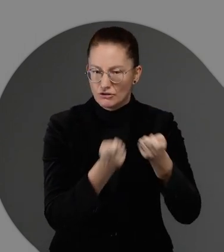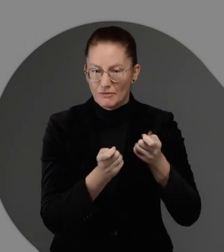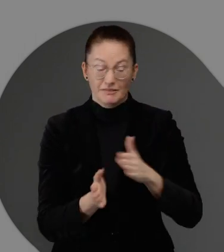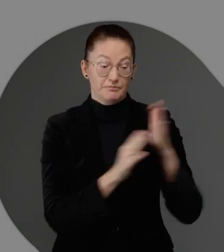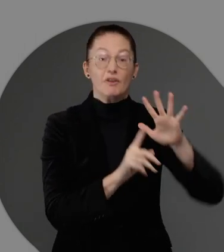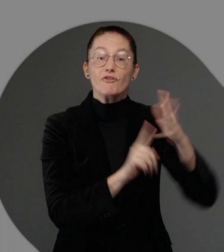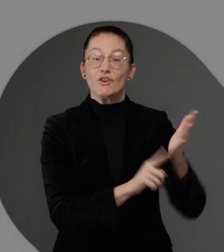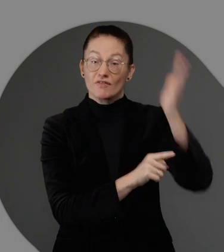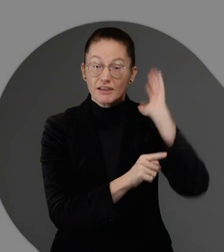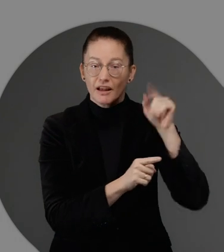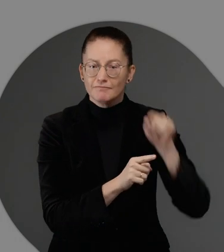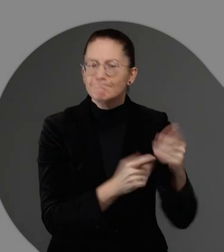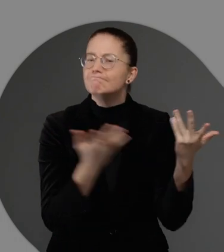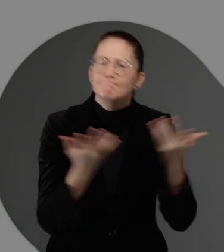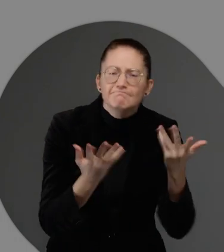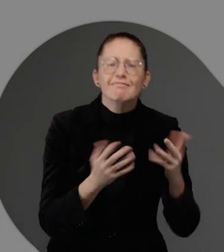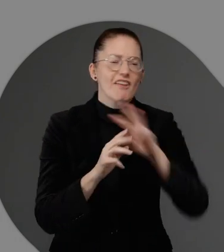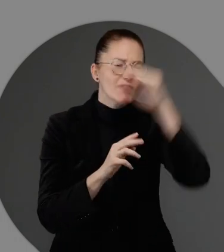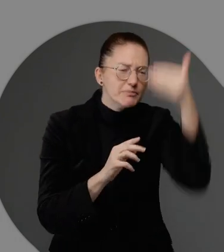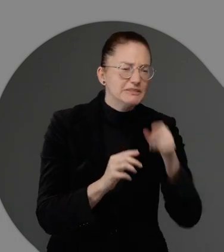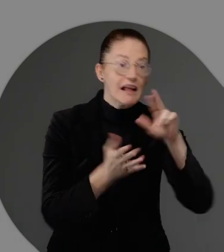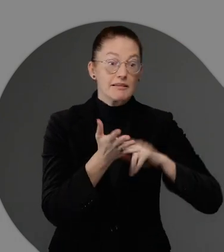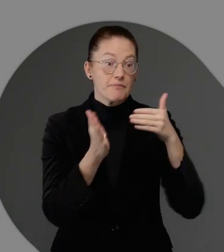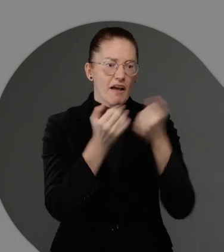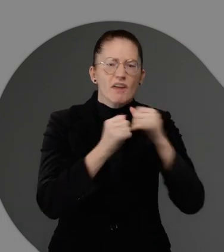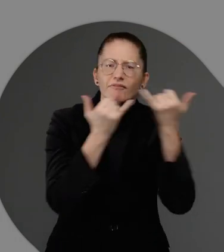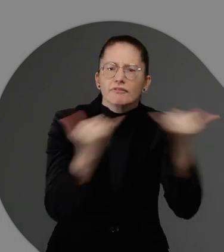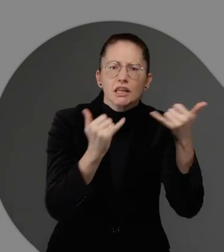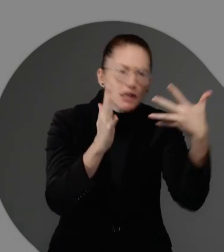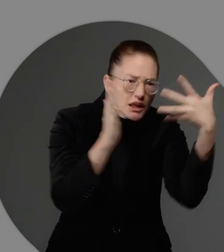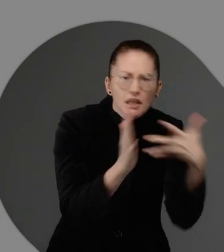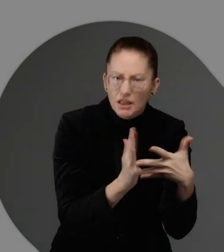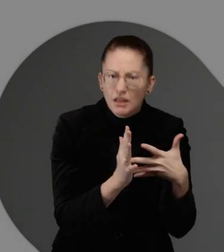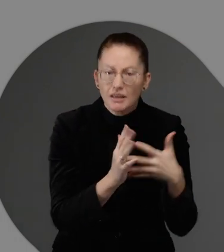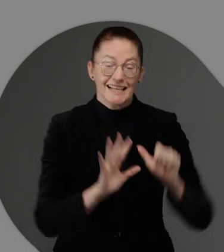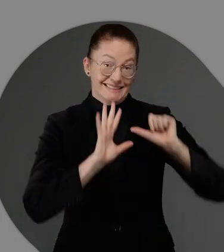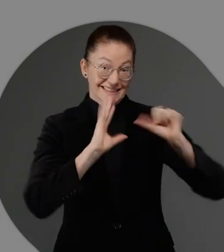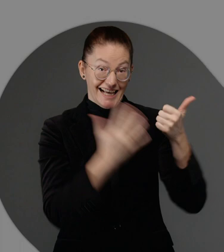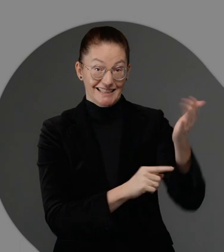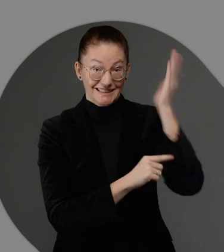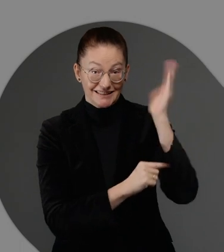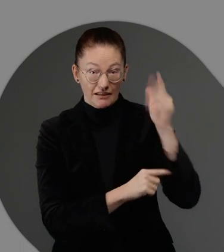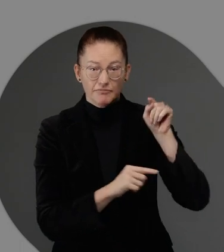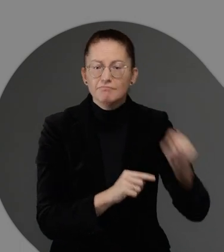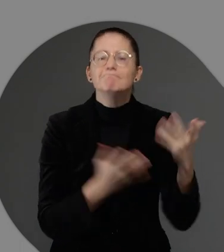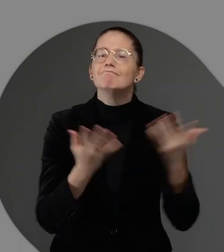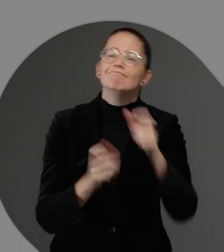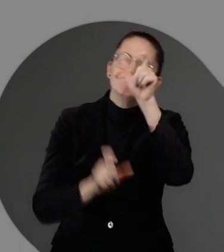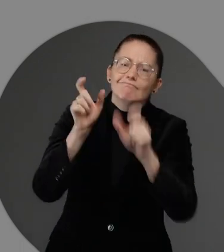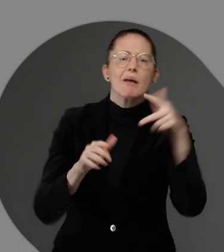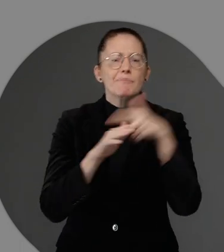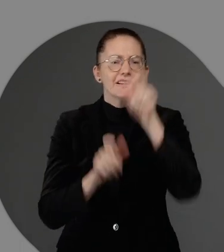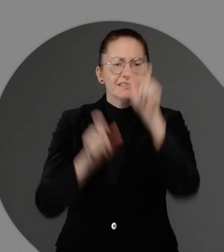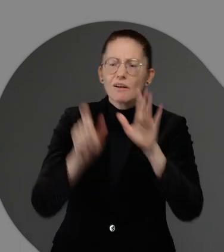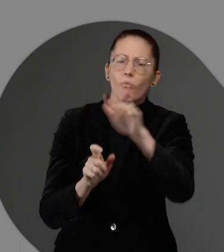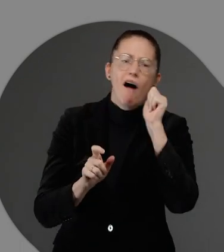Projektmanagement. In der 5. Lektion gehen wir durch, wie man eine Website auf digitale Barrierefreiheit prüfen kann. Und abschließend mit Lektion